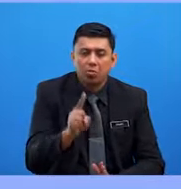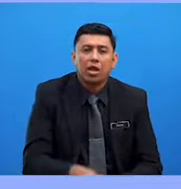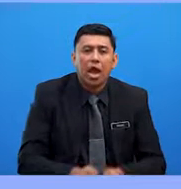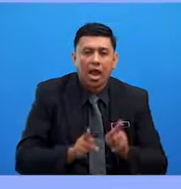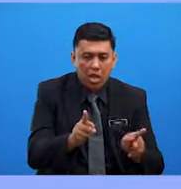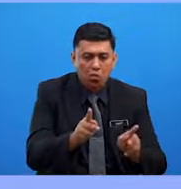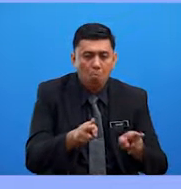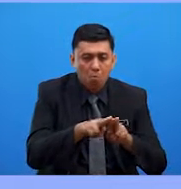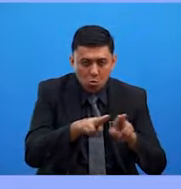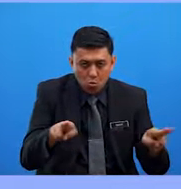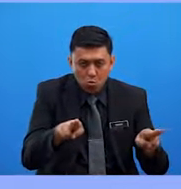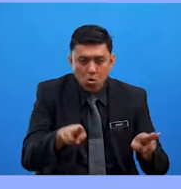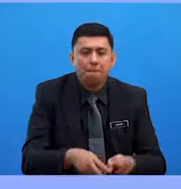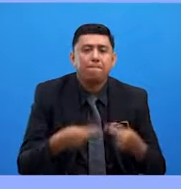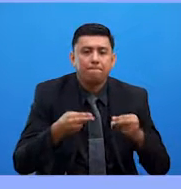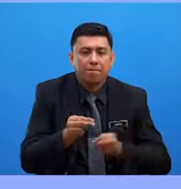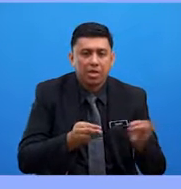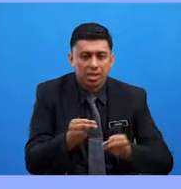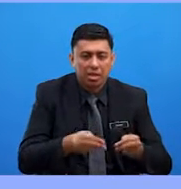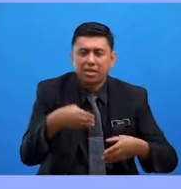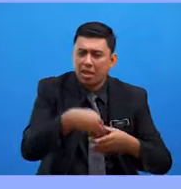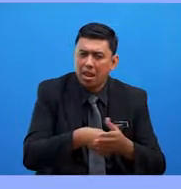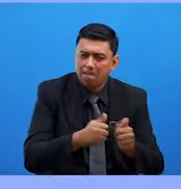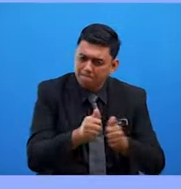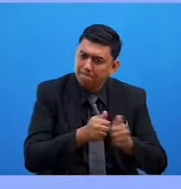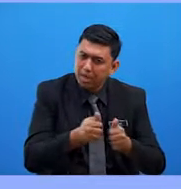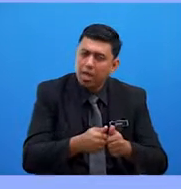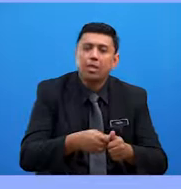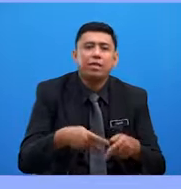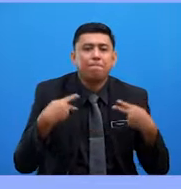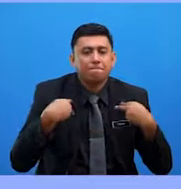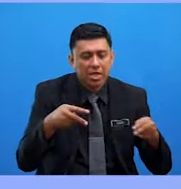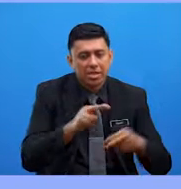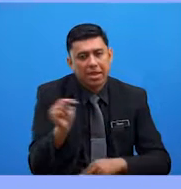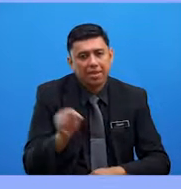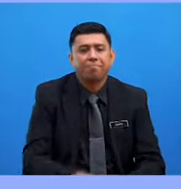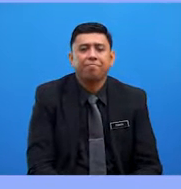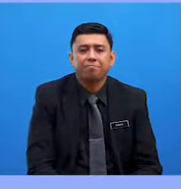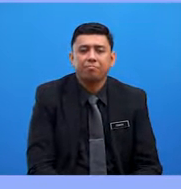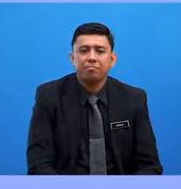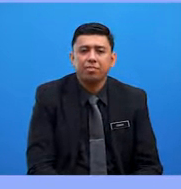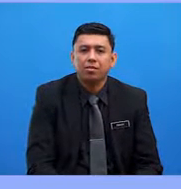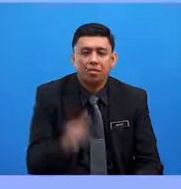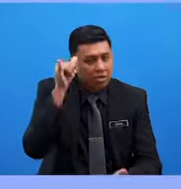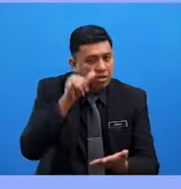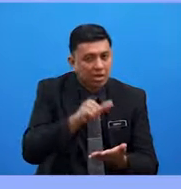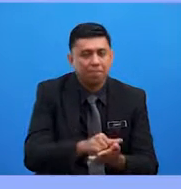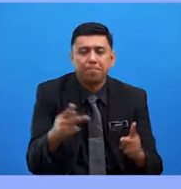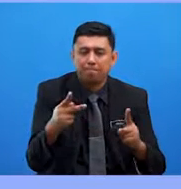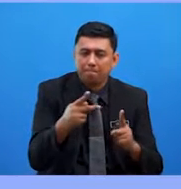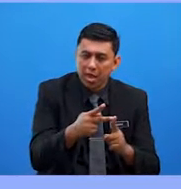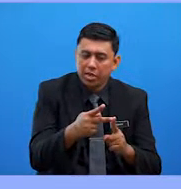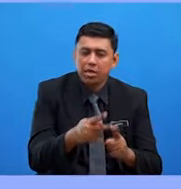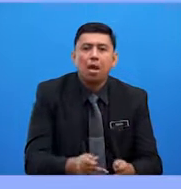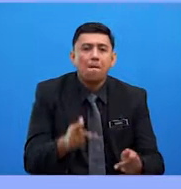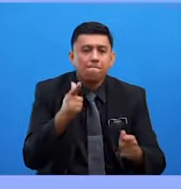pengukur prestasi perniagaan dalam persaingan di pasaran. Yang kelima, keyakinan kepada pelabur di